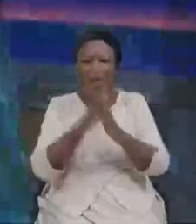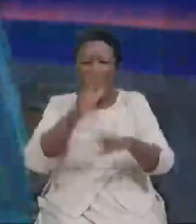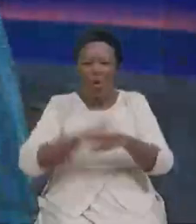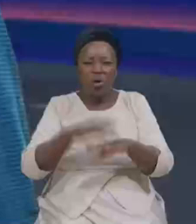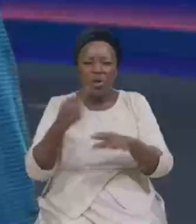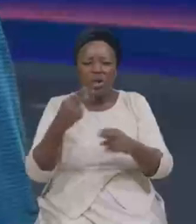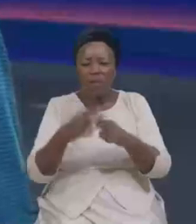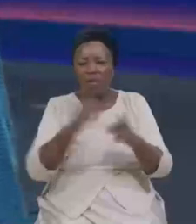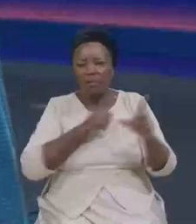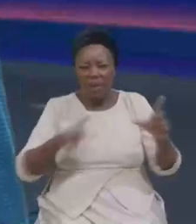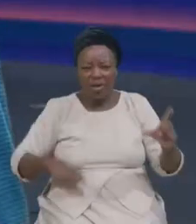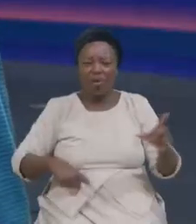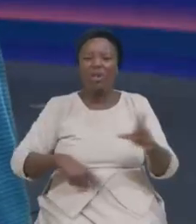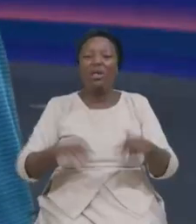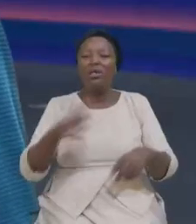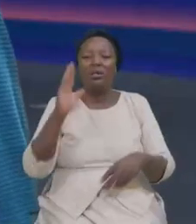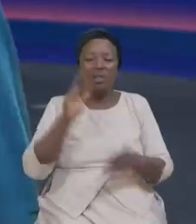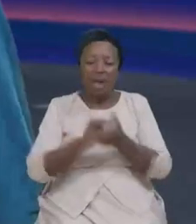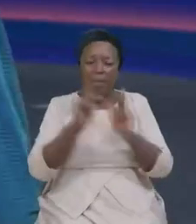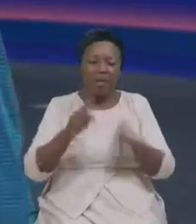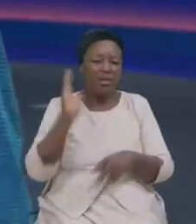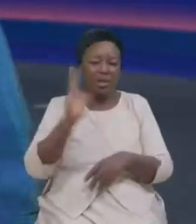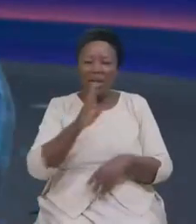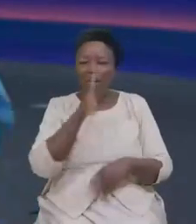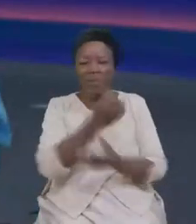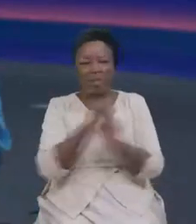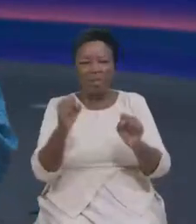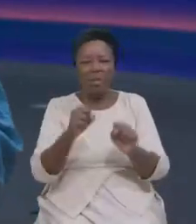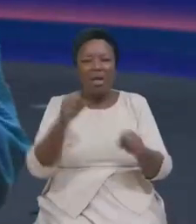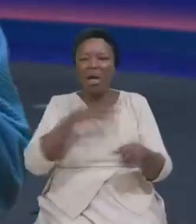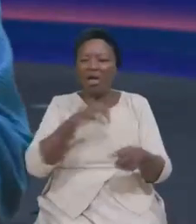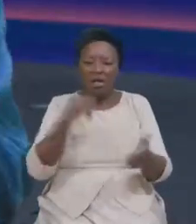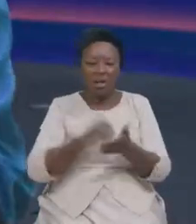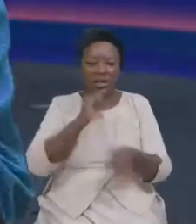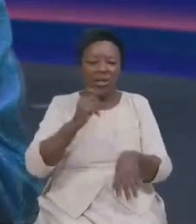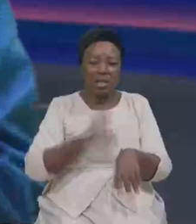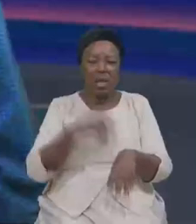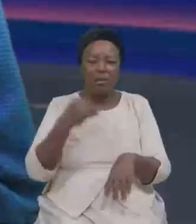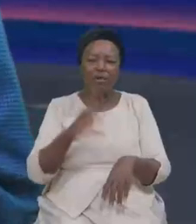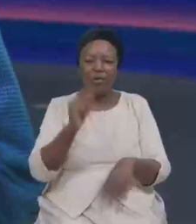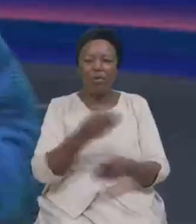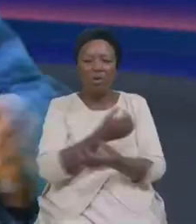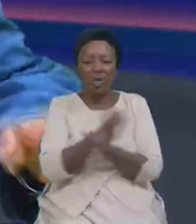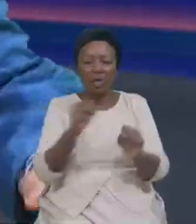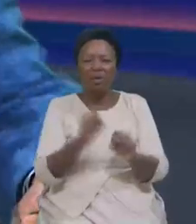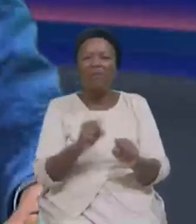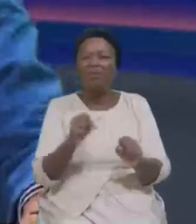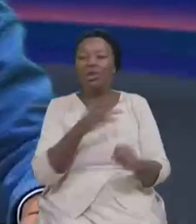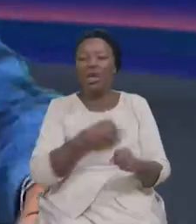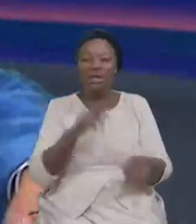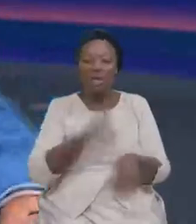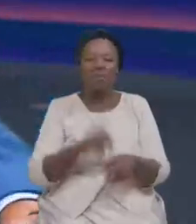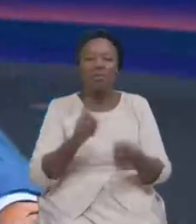salut, ton moment de pardon, ton moment de libération pour venir dans la famille. Tu lèves cette